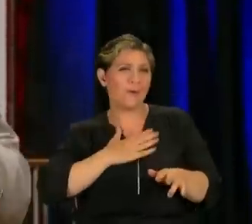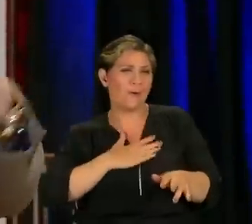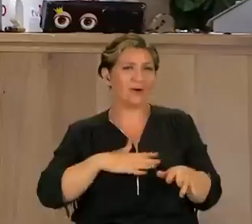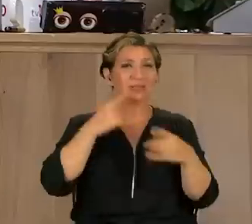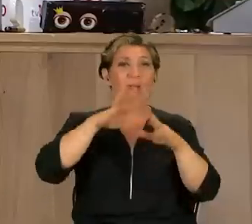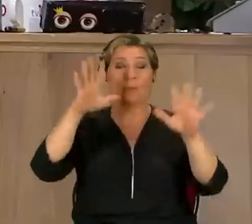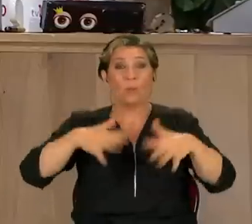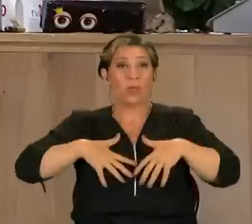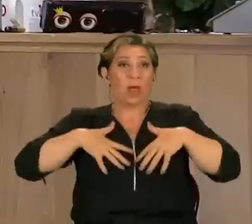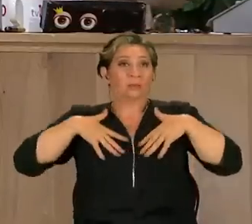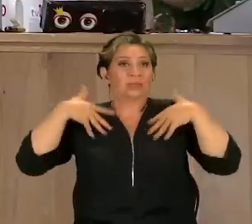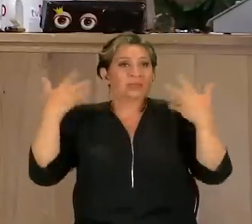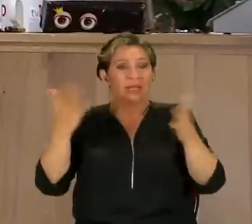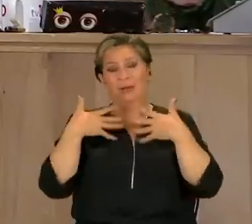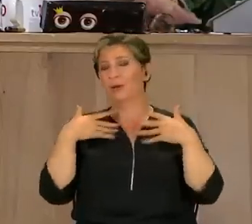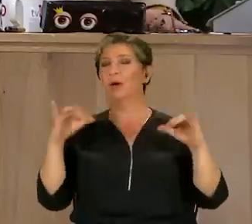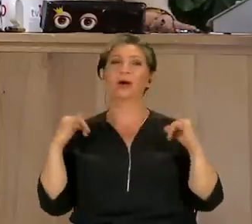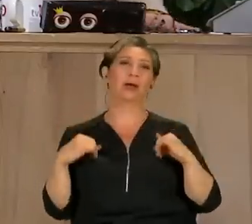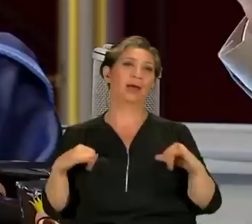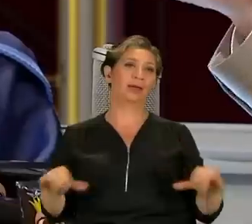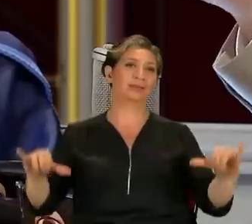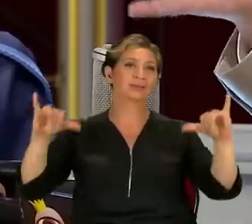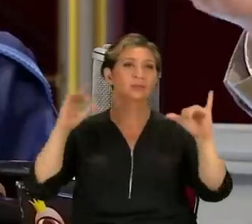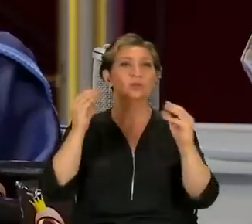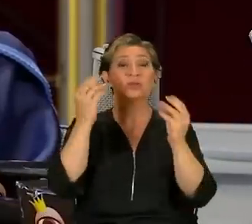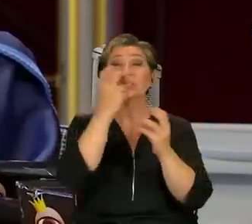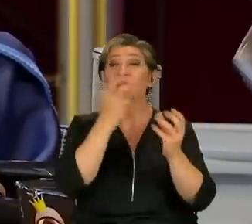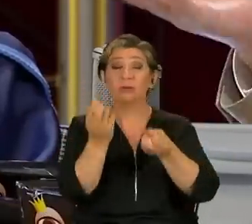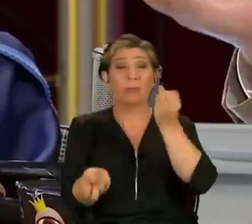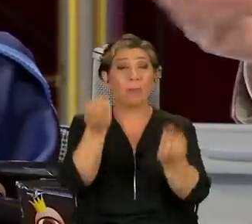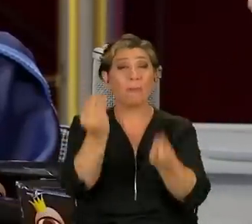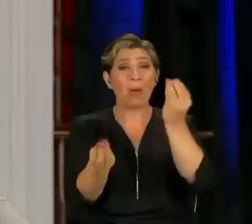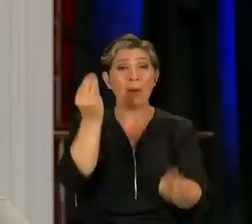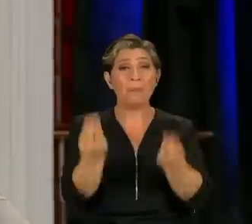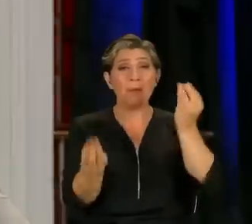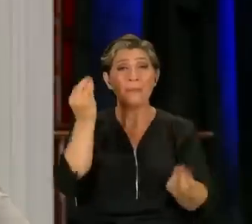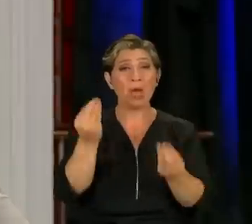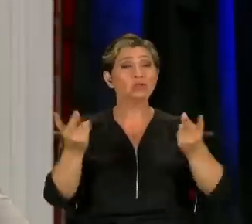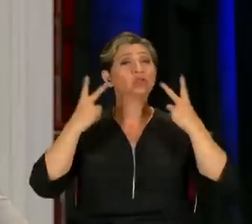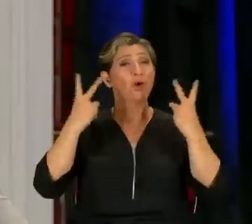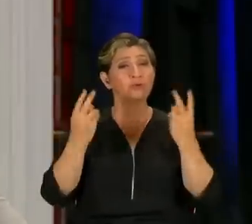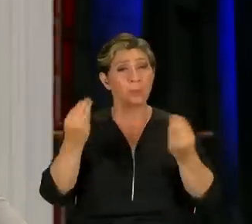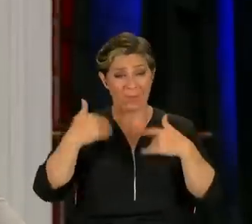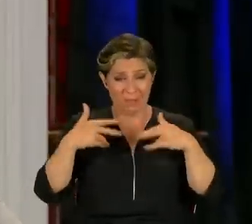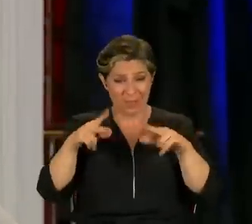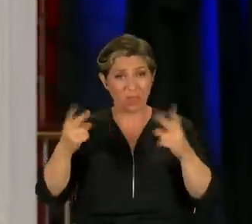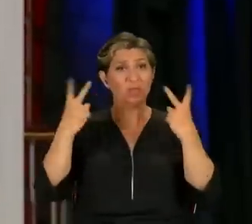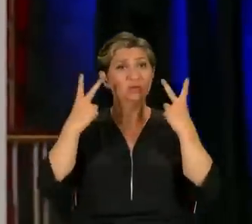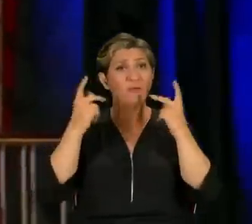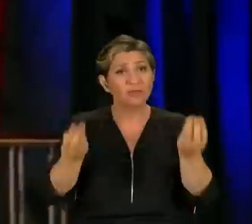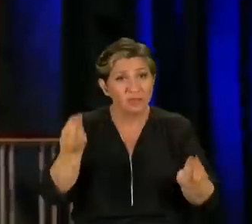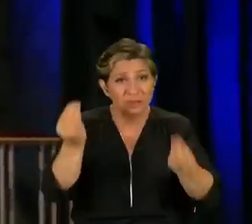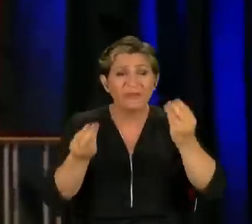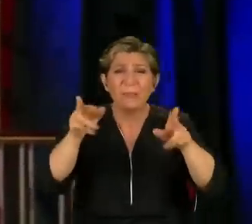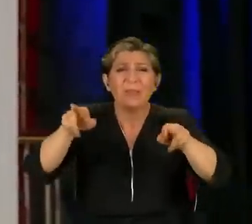deyince millet o bunalmışlıkla tabii dağıldı. Çok aynen. Sanatçı çıktı. Kaç tane müzisyen çıktı. Şovmenler çıktı. İşte benim gibi talk showcular çıktı